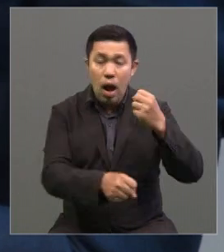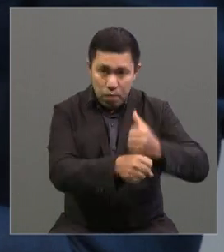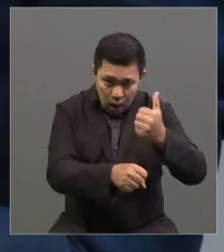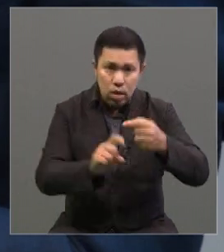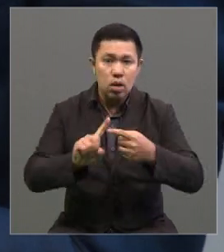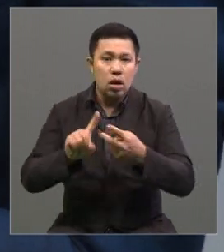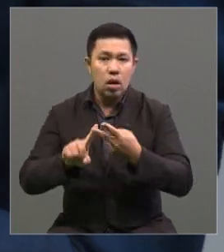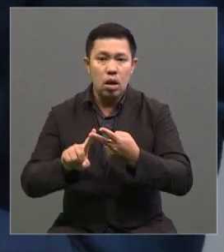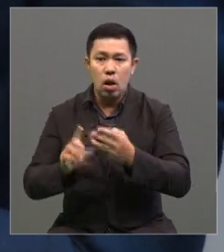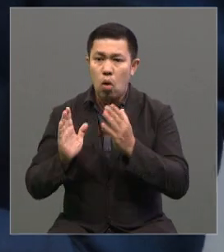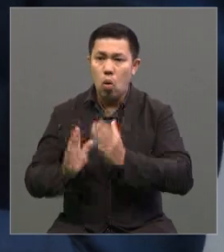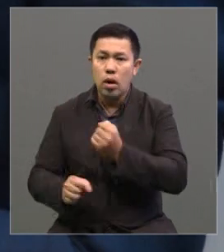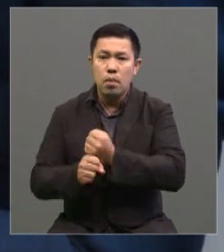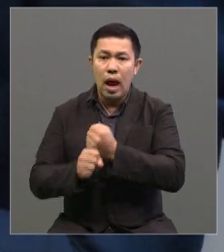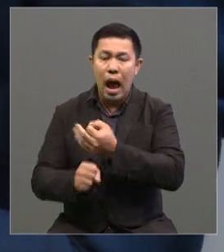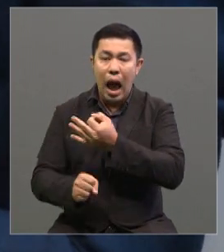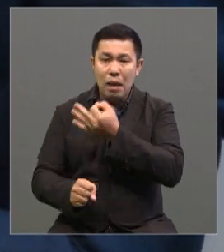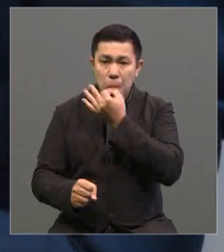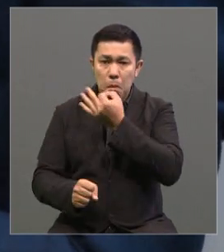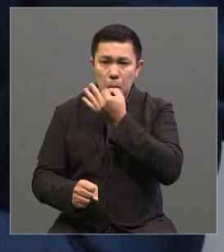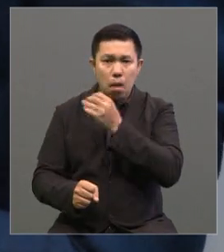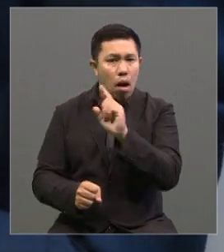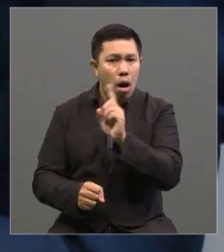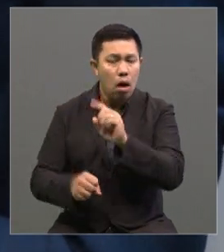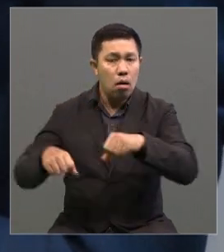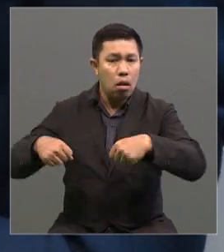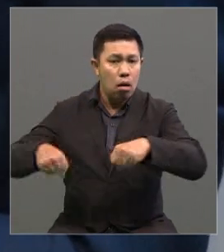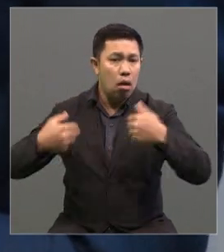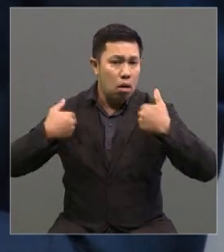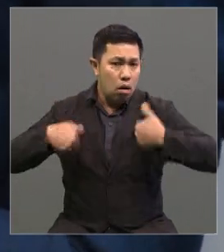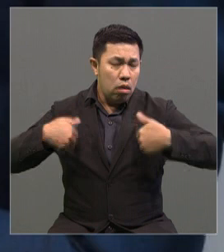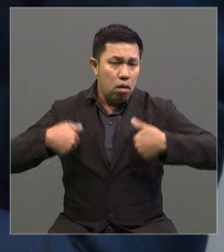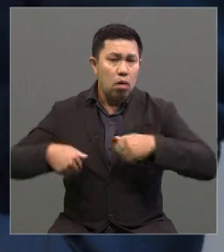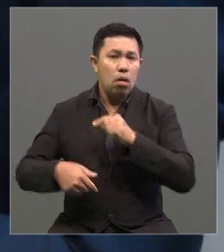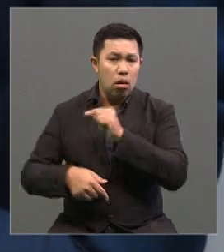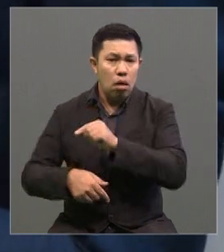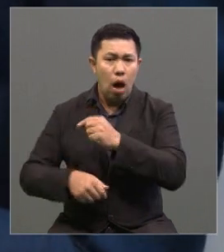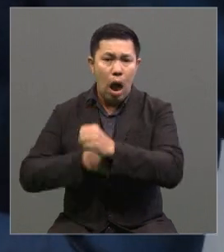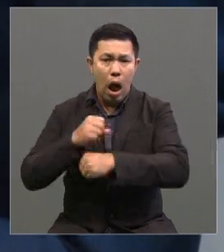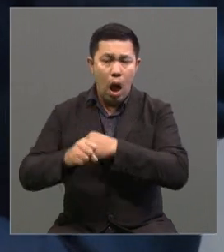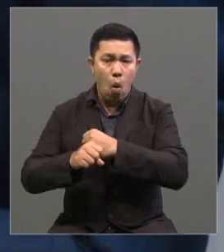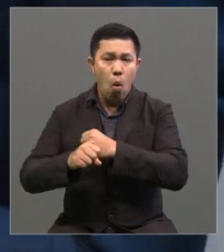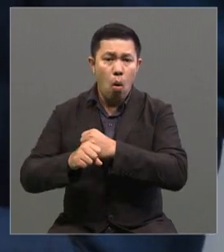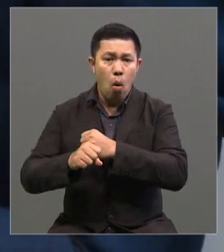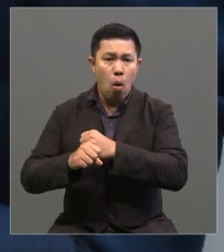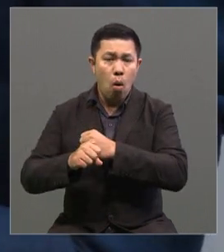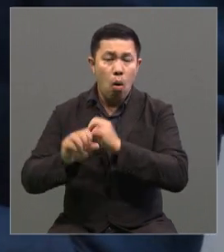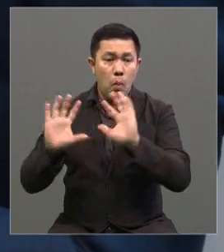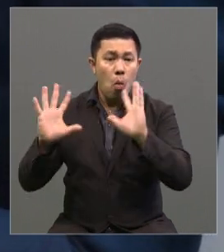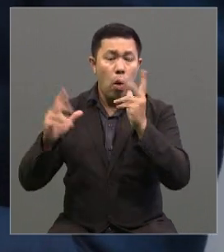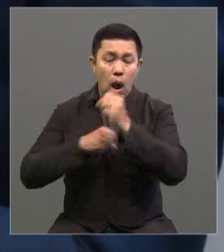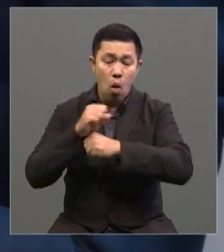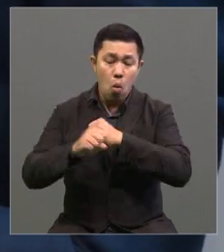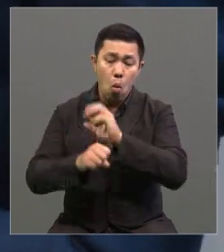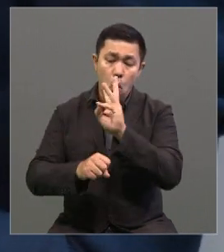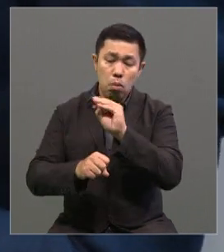แล้วก็คนที่มีอาชีพเป็นมอเตอร์ไซค์รับจ้างวินมอเตอร์ไซค์เนี่ยหลังจากอายุจบไปแล้ว60 70